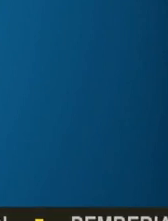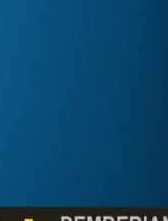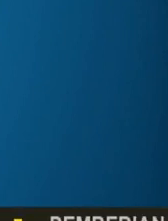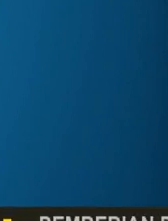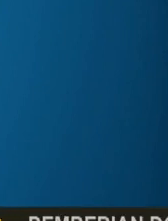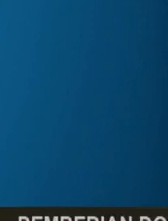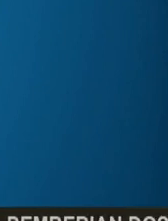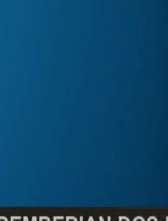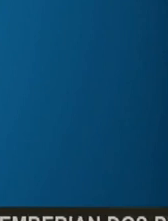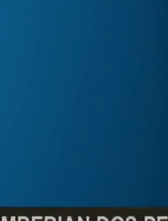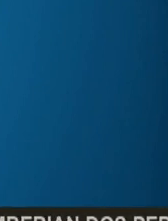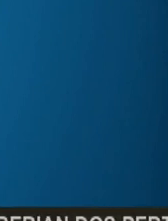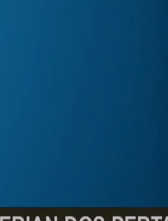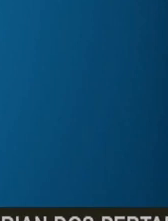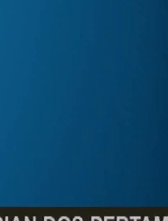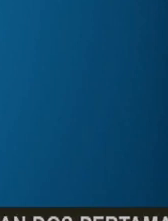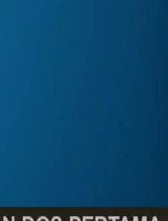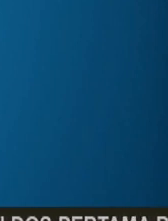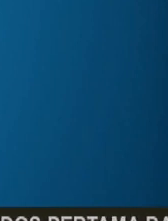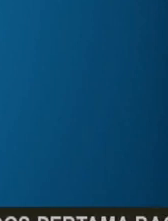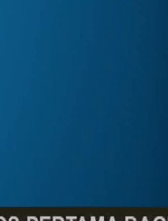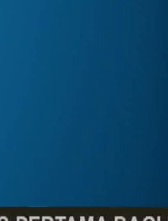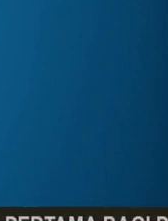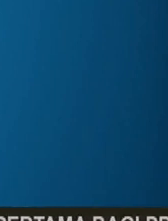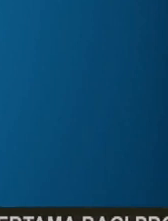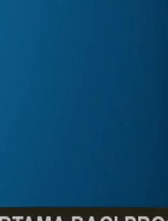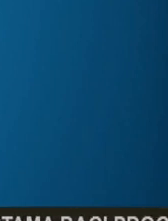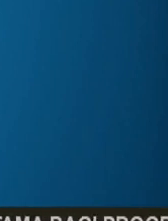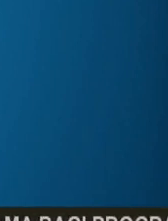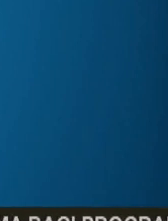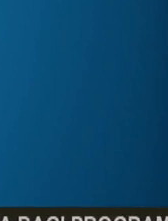x.co.id bien atau hubungi kalian Darussalam